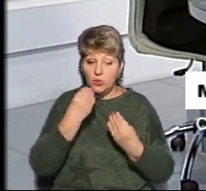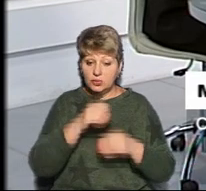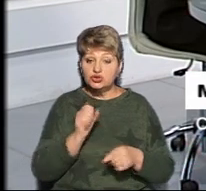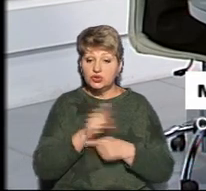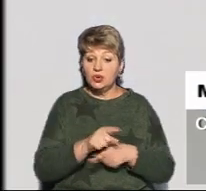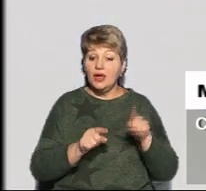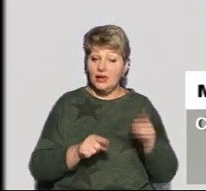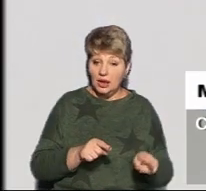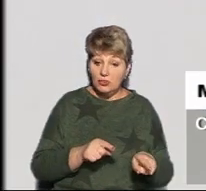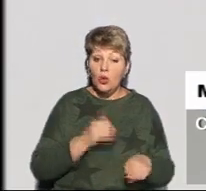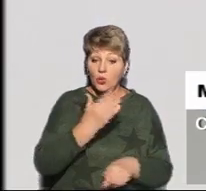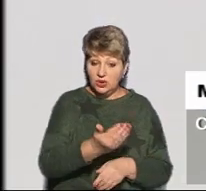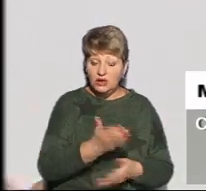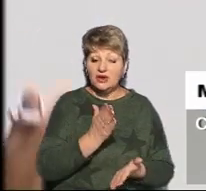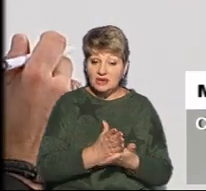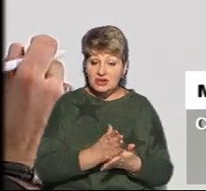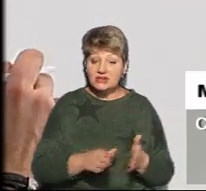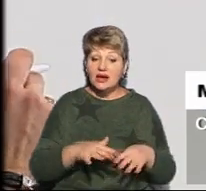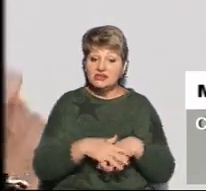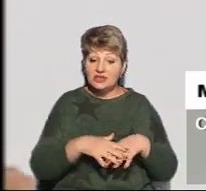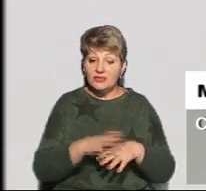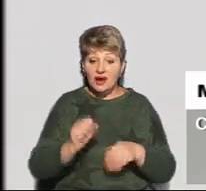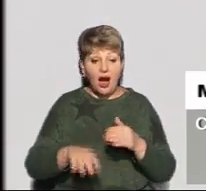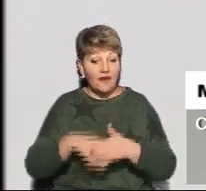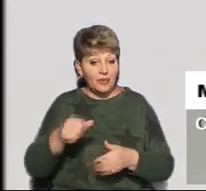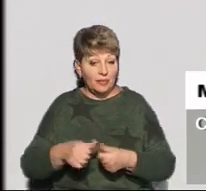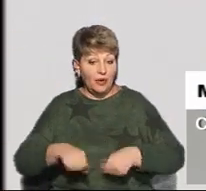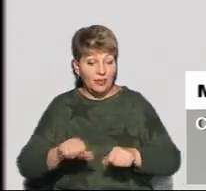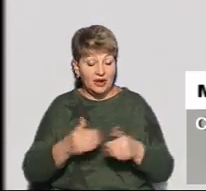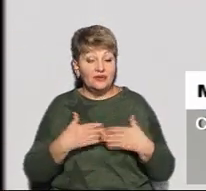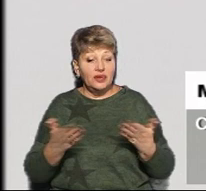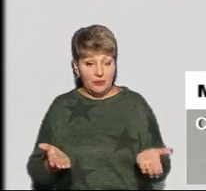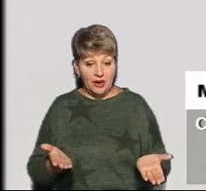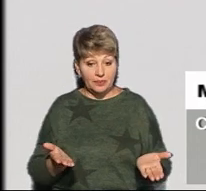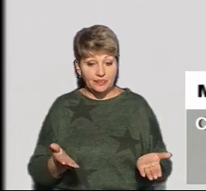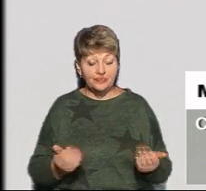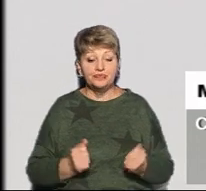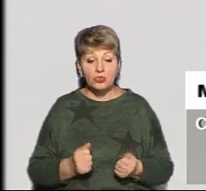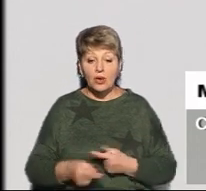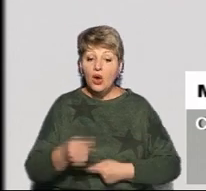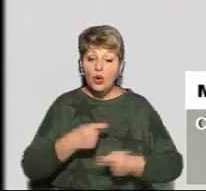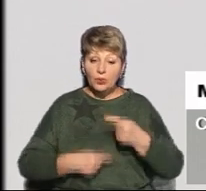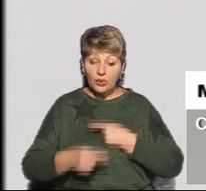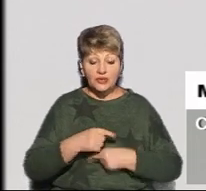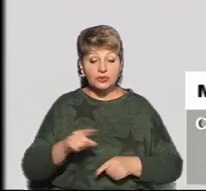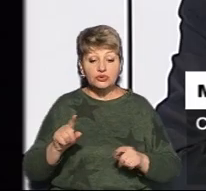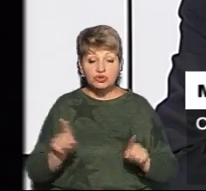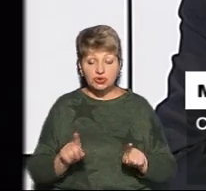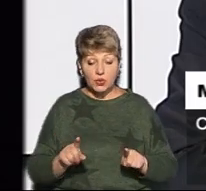що вони мають цифри, а виборчі комісії не мають. Але я, знову ж таки, повернувся до того, що